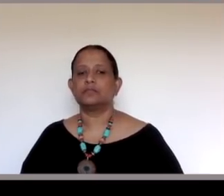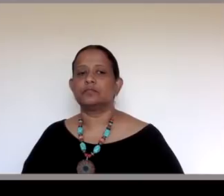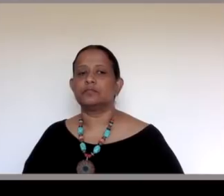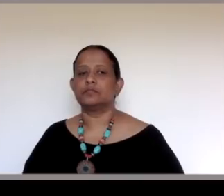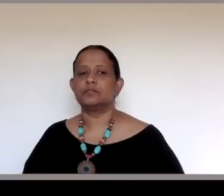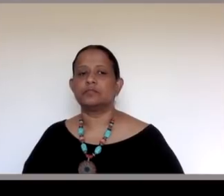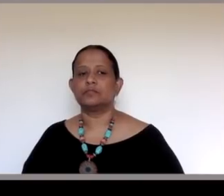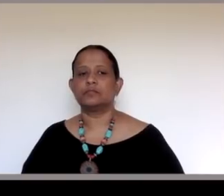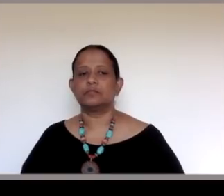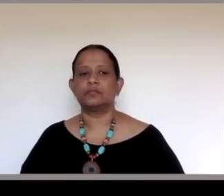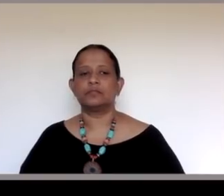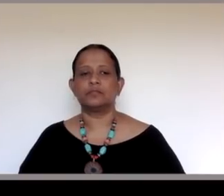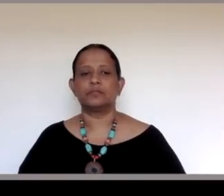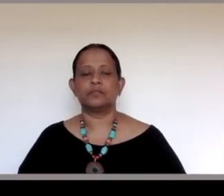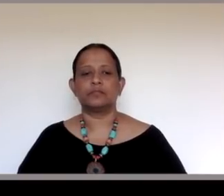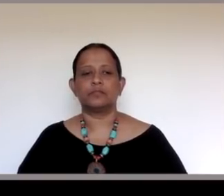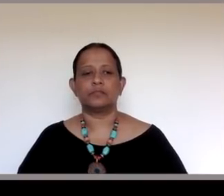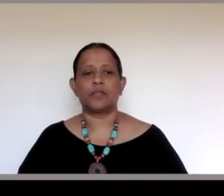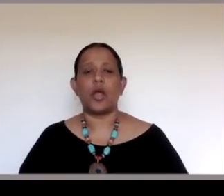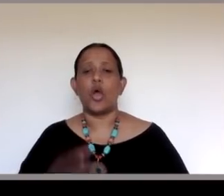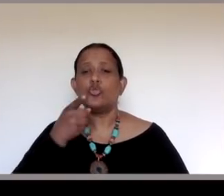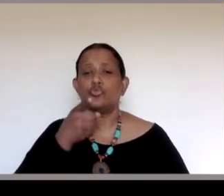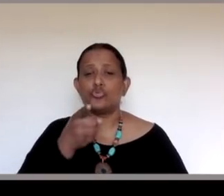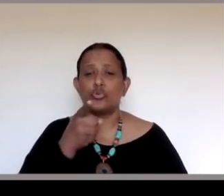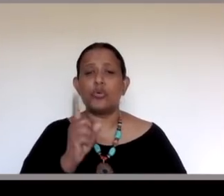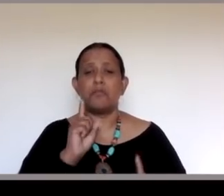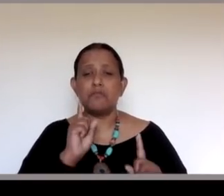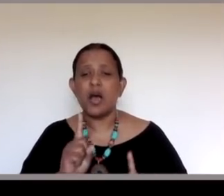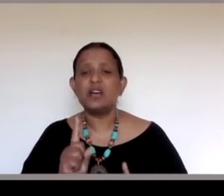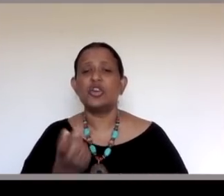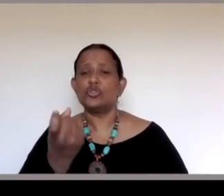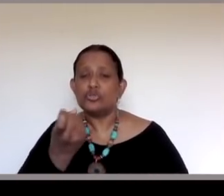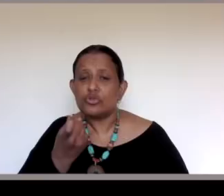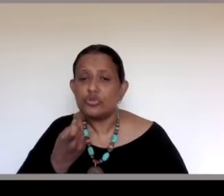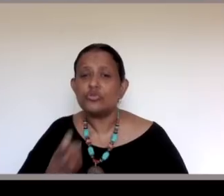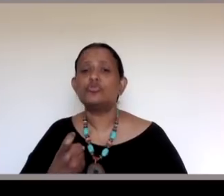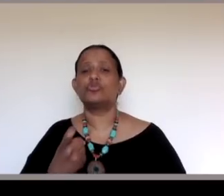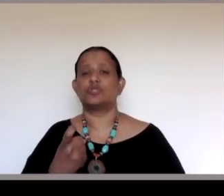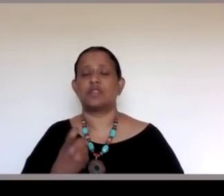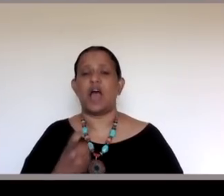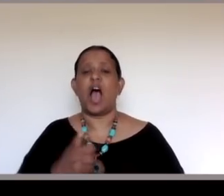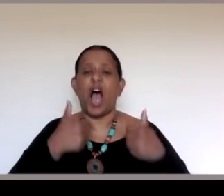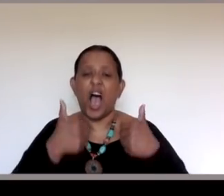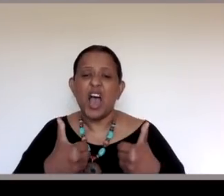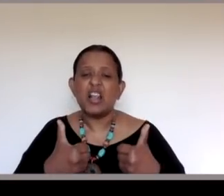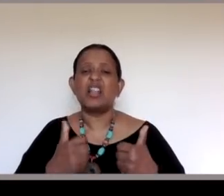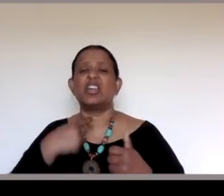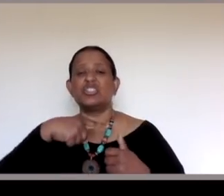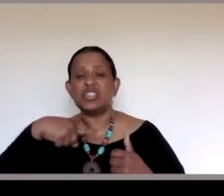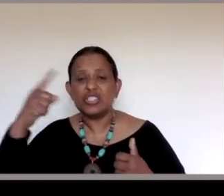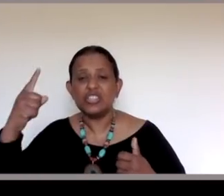ඇතුළාන්ත ආකල්පයෙන් ඔබට තෝරා ගන්න පුළුවන් හරි ආකල්පයෙන් ඔබ යේසුස් වහන්සේ කියා තිබෙන